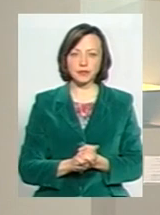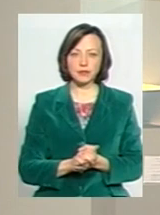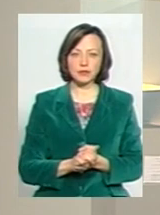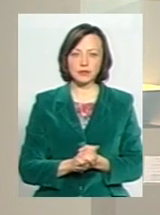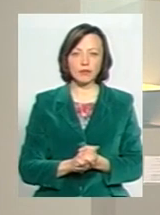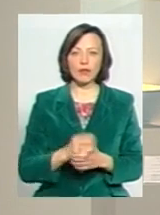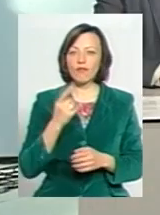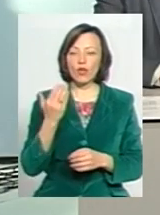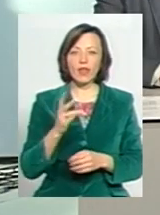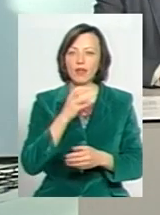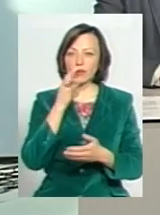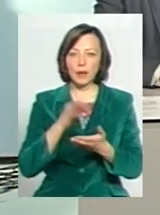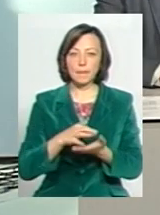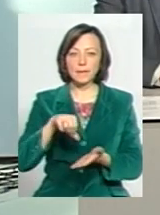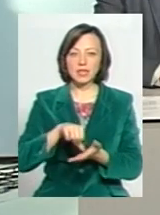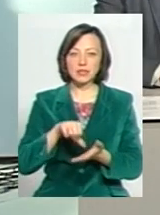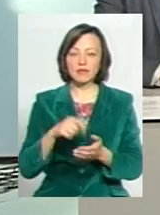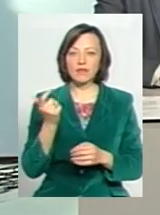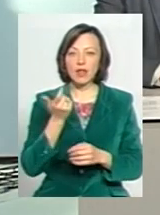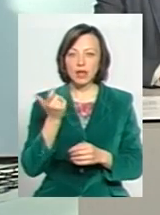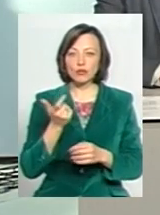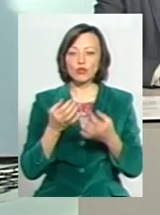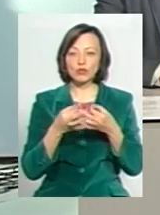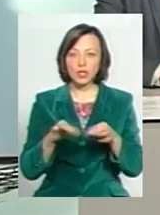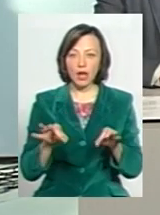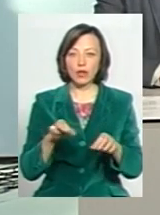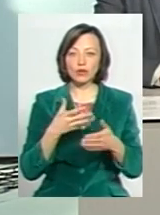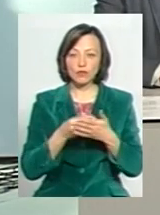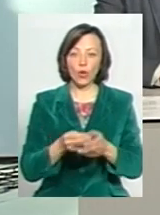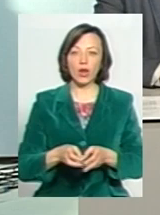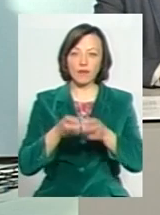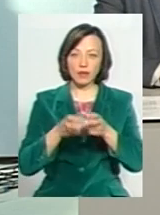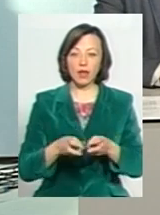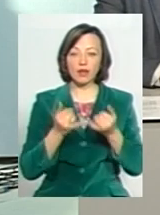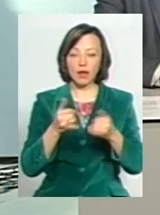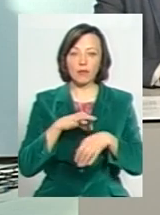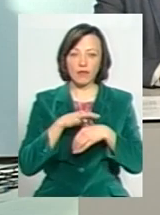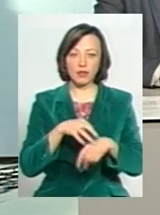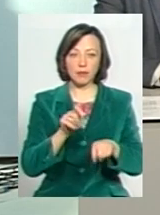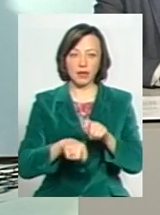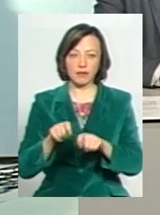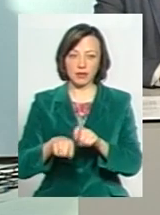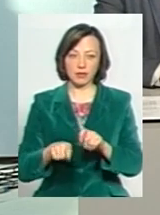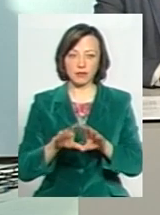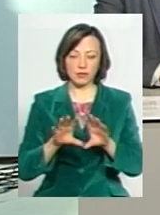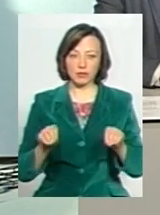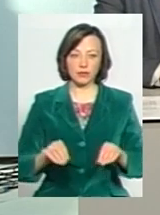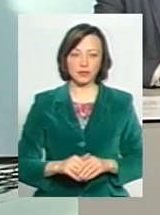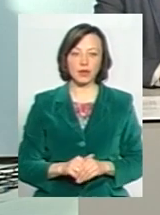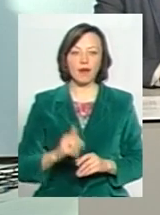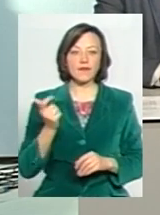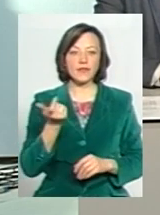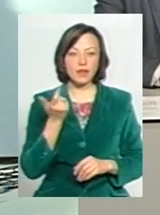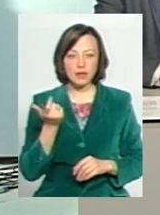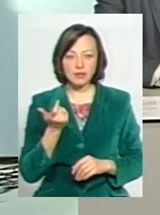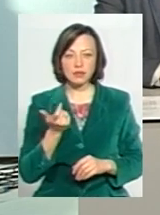несуть відповідальність. Представник власника, що він допускає їх до свого ліфта, для проведення експертного обстеження. Власник